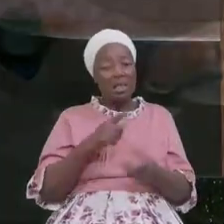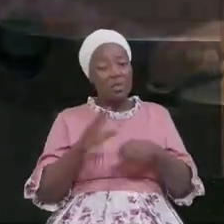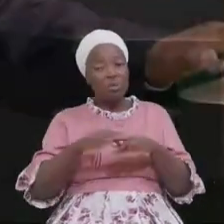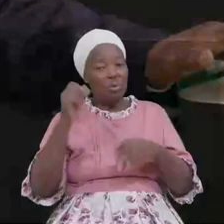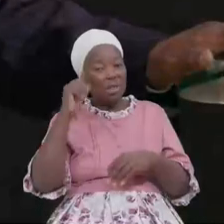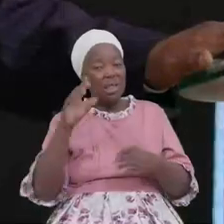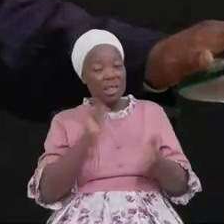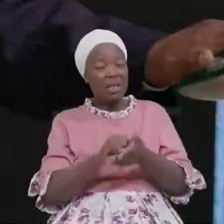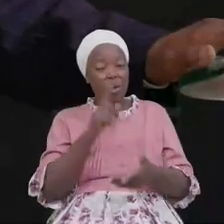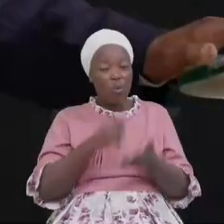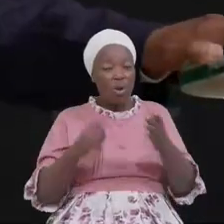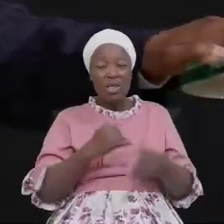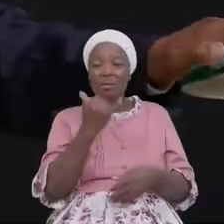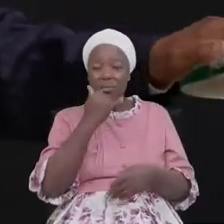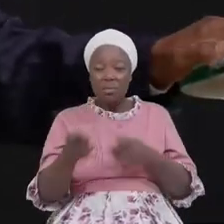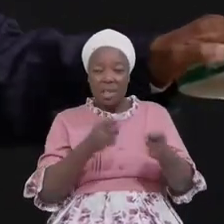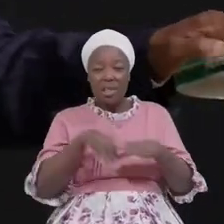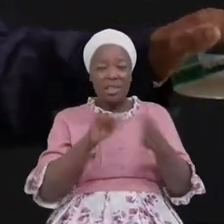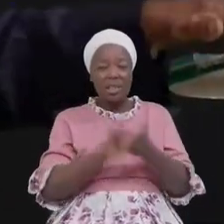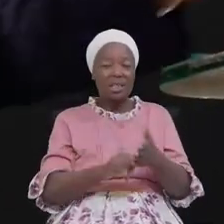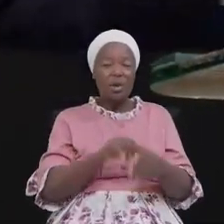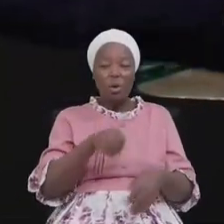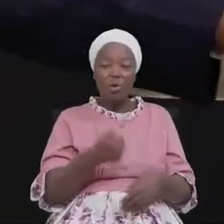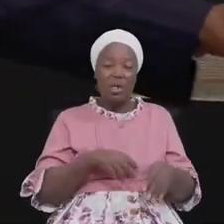t'amène à reprendre la classe, tu